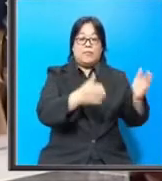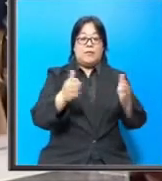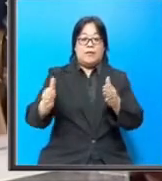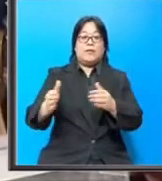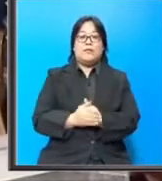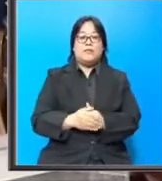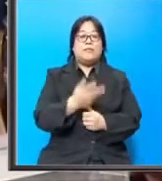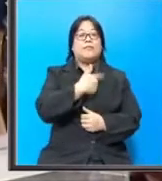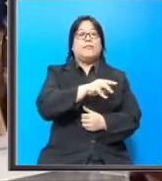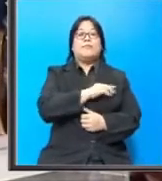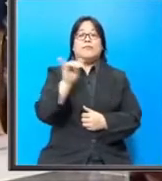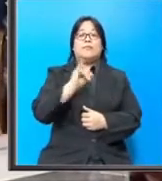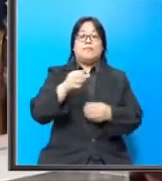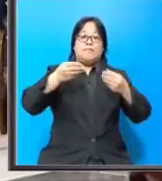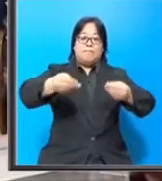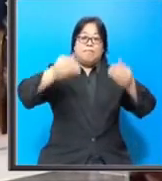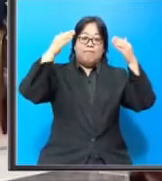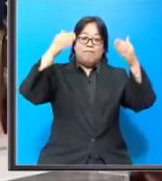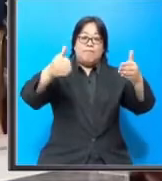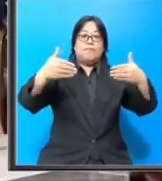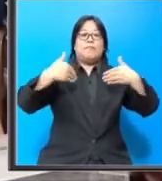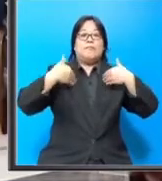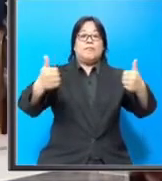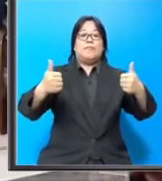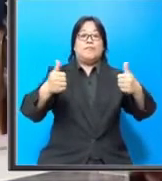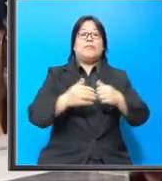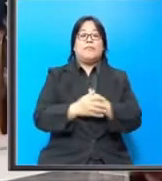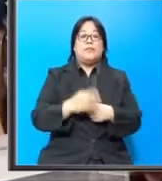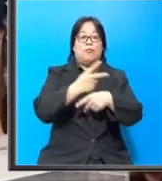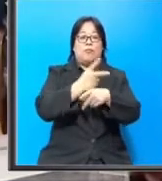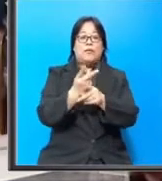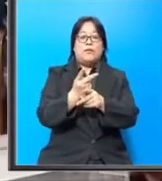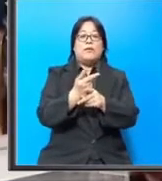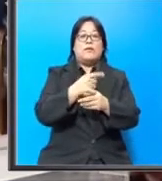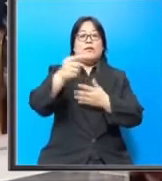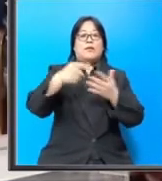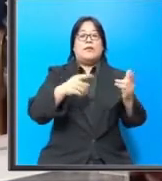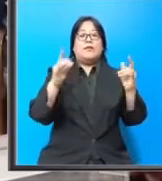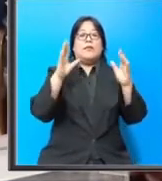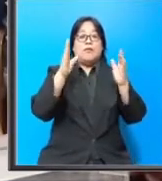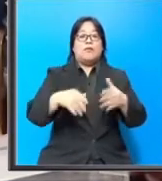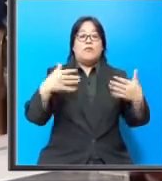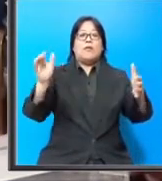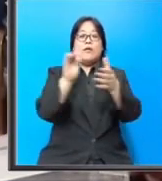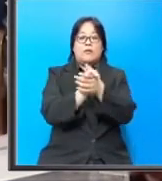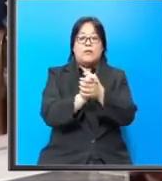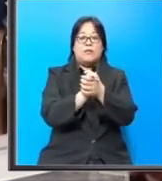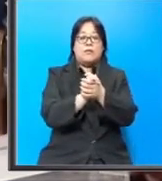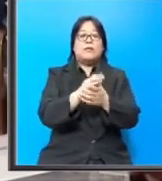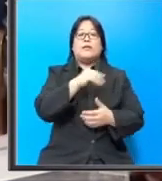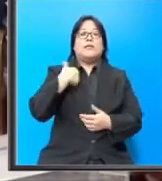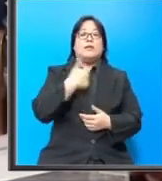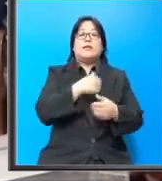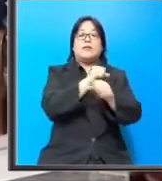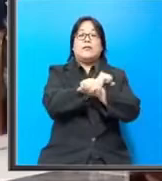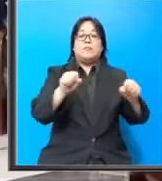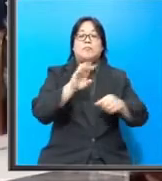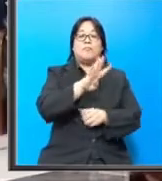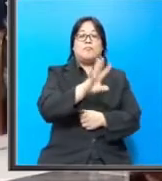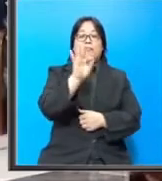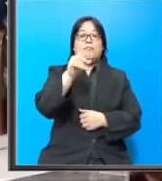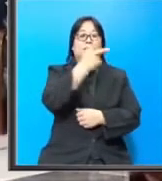terancam Kementerian juga telah memberi tumpuan kepada kesehatan juta FIF di kalangan pasangannya telah berkawin dengan Kita menyediakan